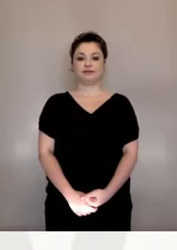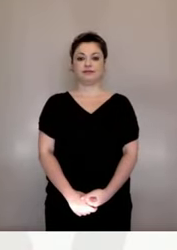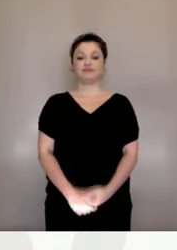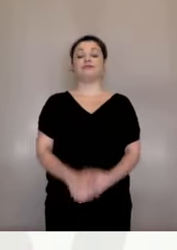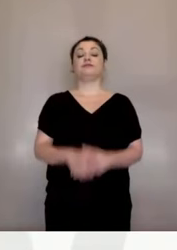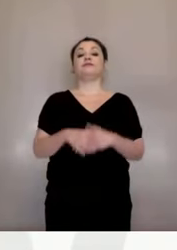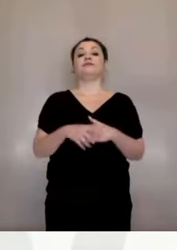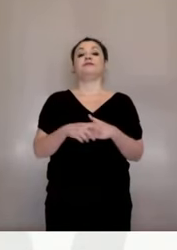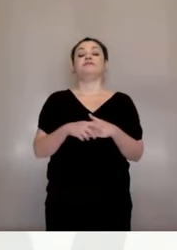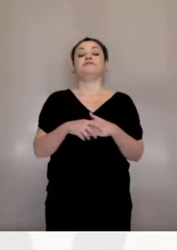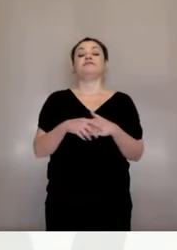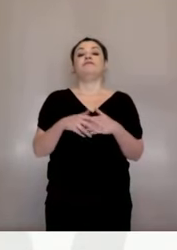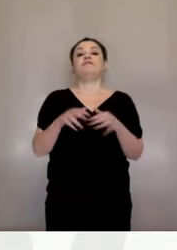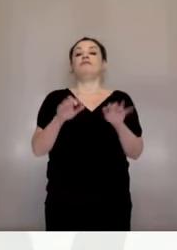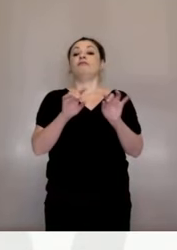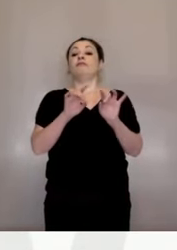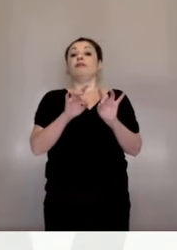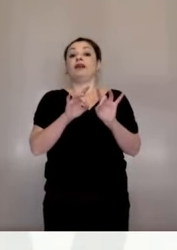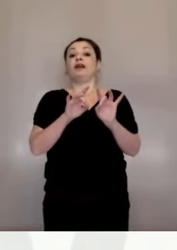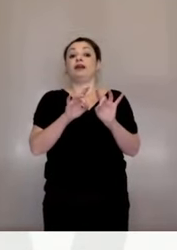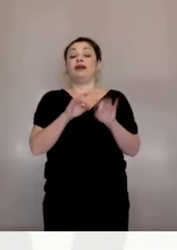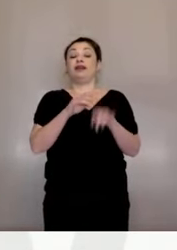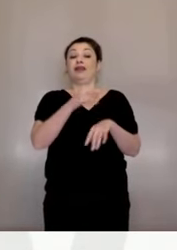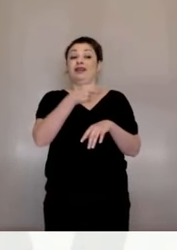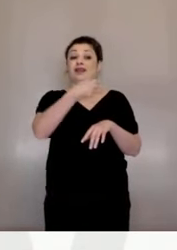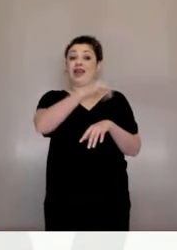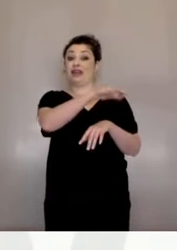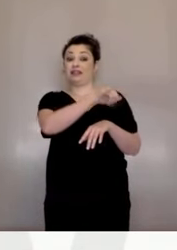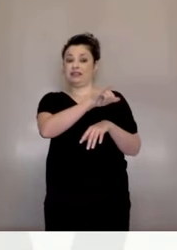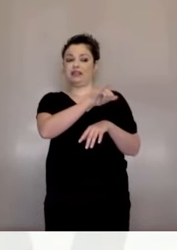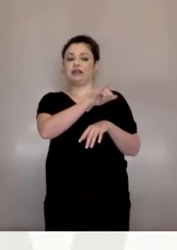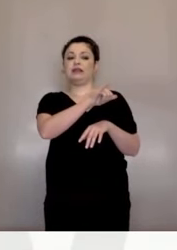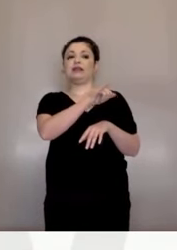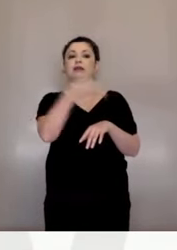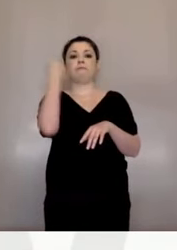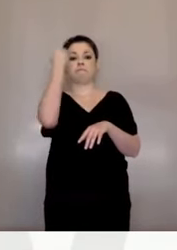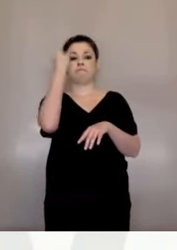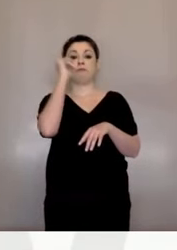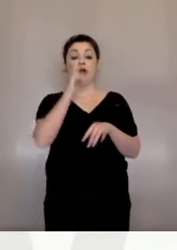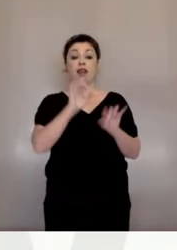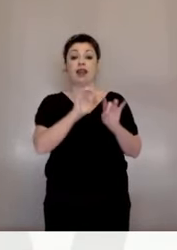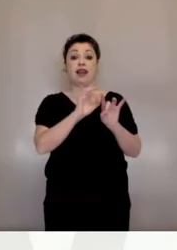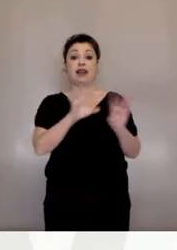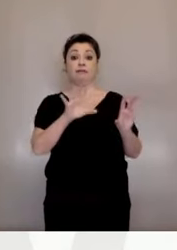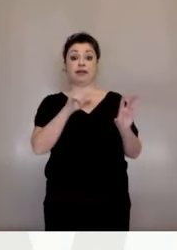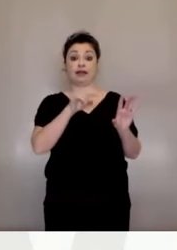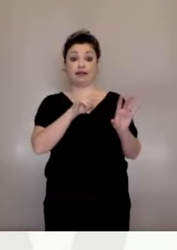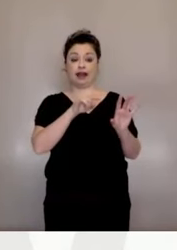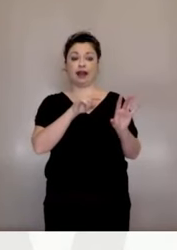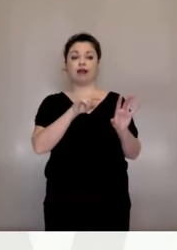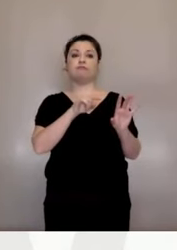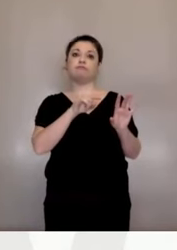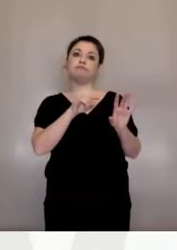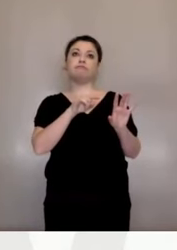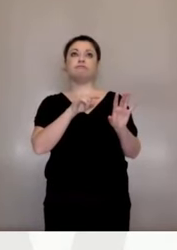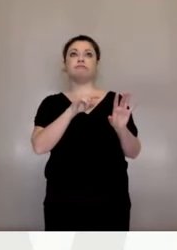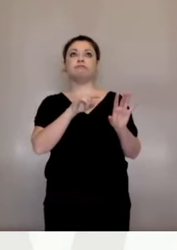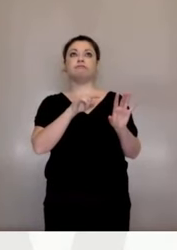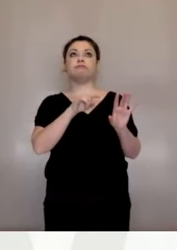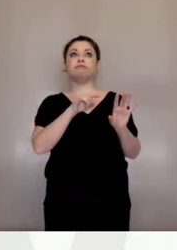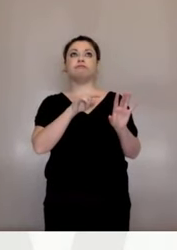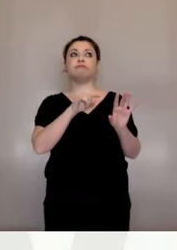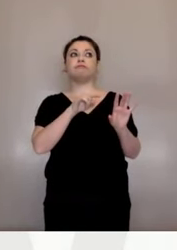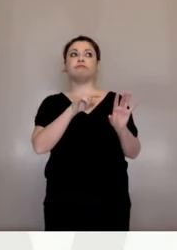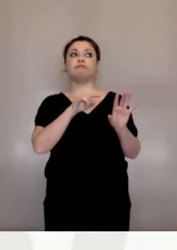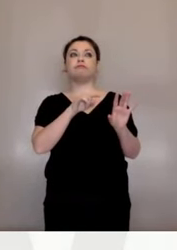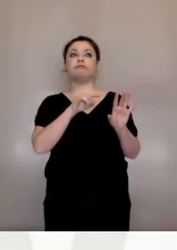concludere, la libertà, per Nancy, la libertà si configura, potremmo dire, come il volto più